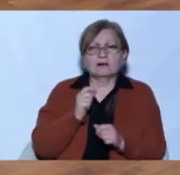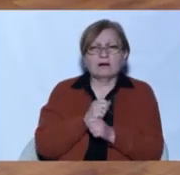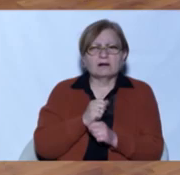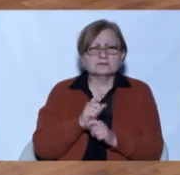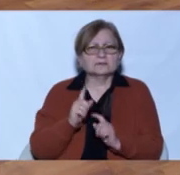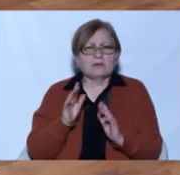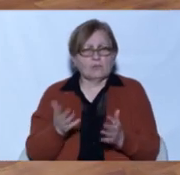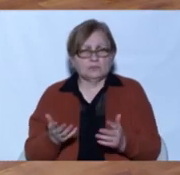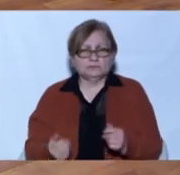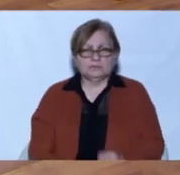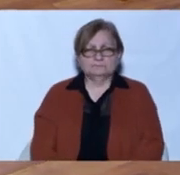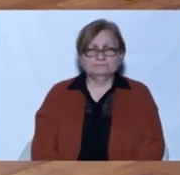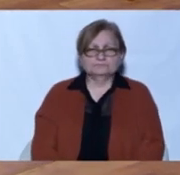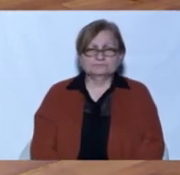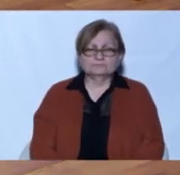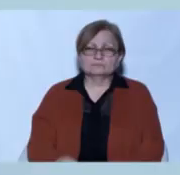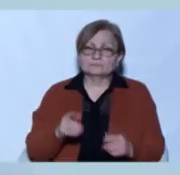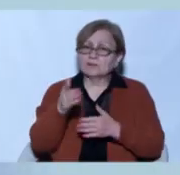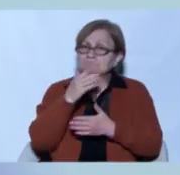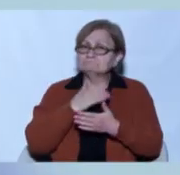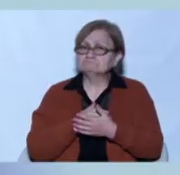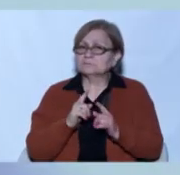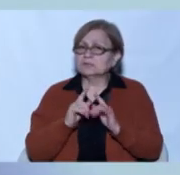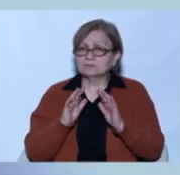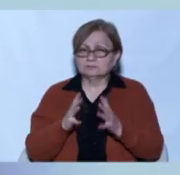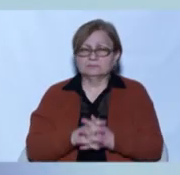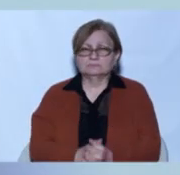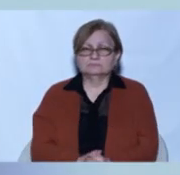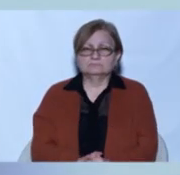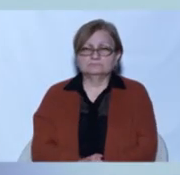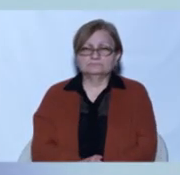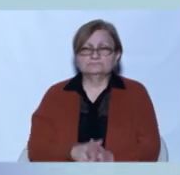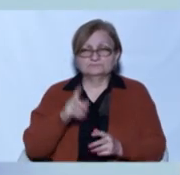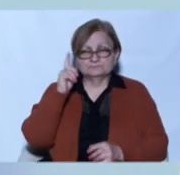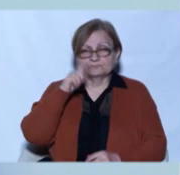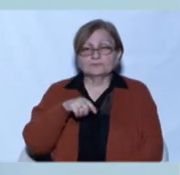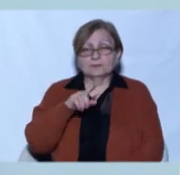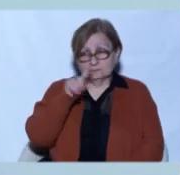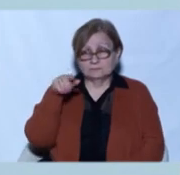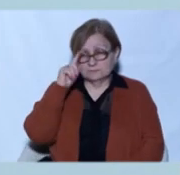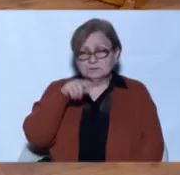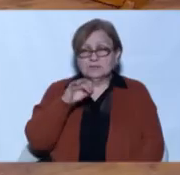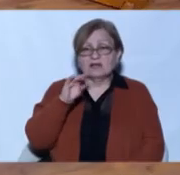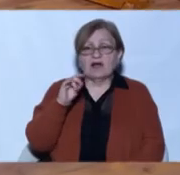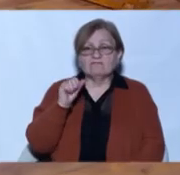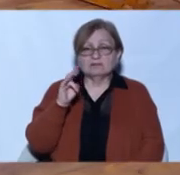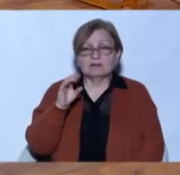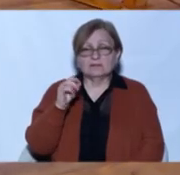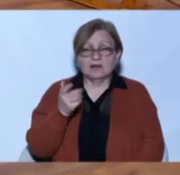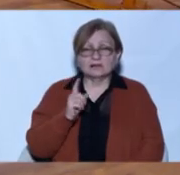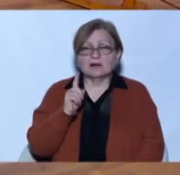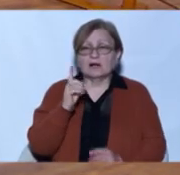იავნანასთან. ესე იგი, რაღაც შედეგი უნდა მოყოლოდა იავნანას. ცხადია, თქვენ იცით რა არის იავნანა, ამიტომ მე